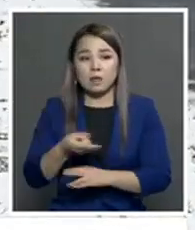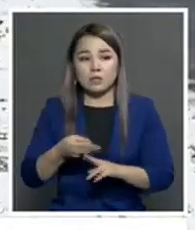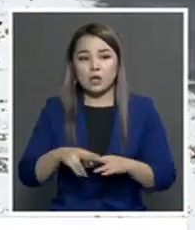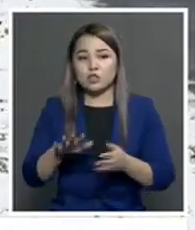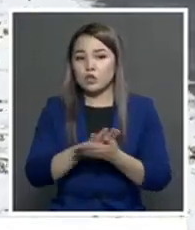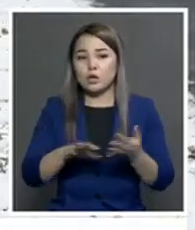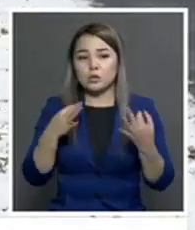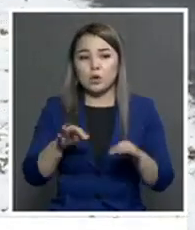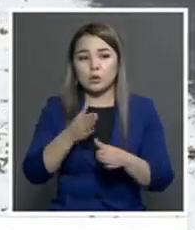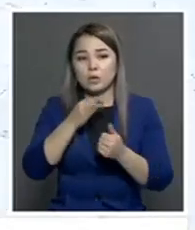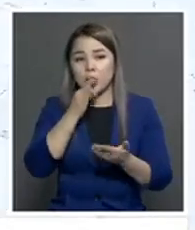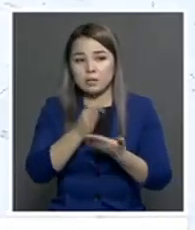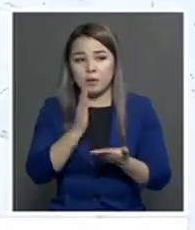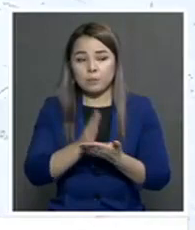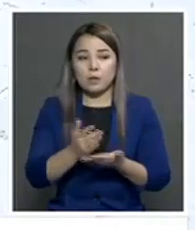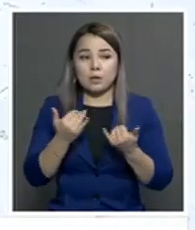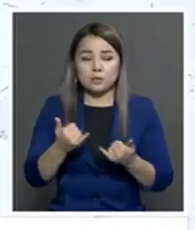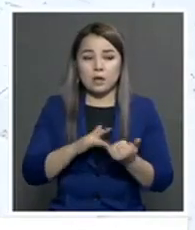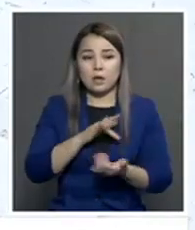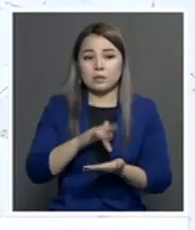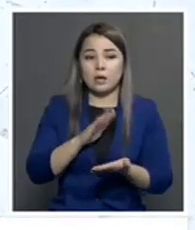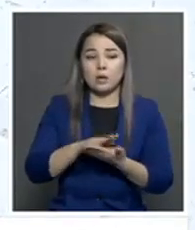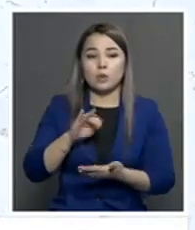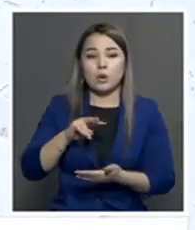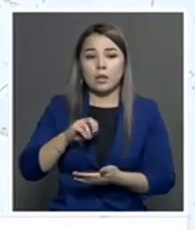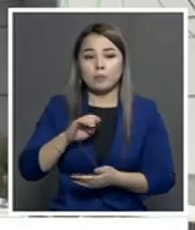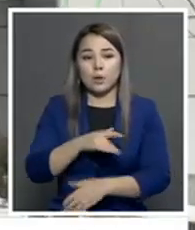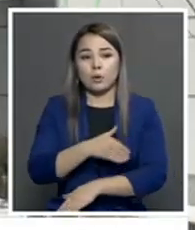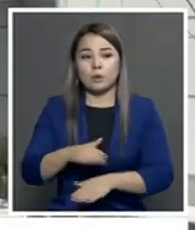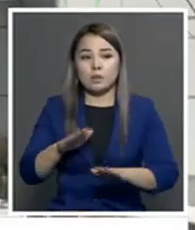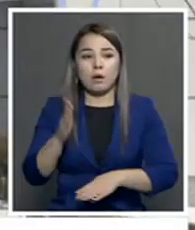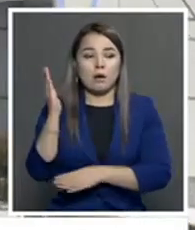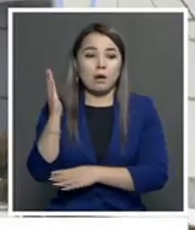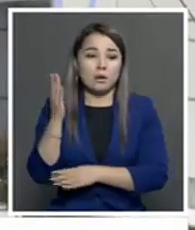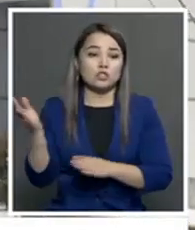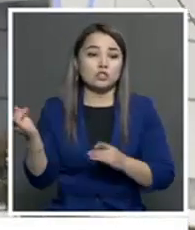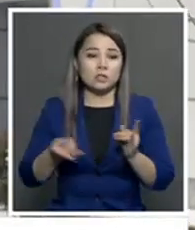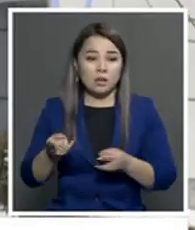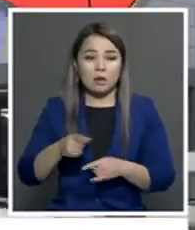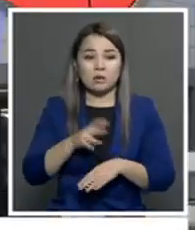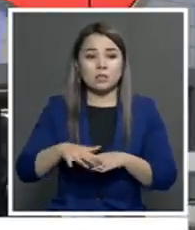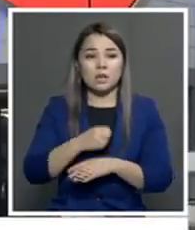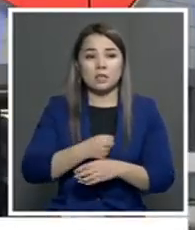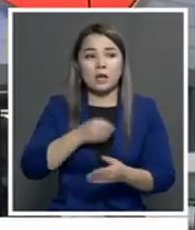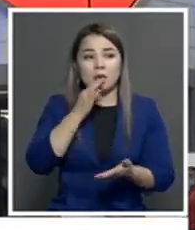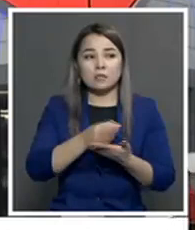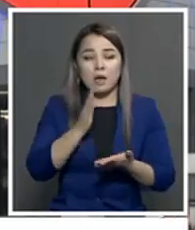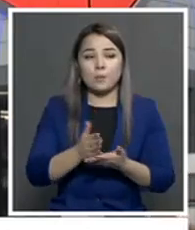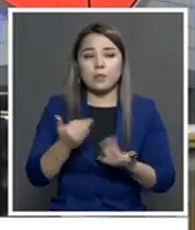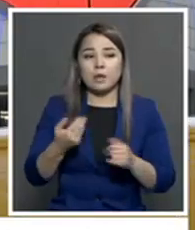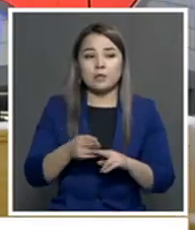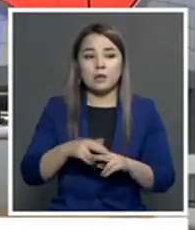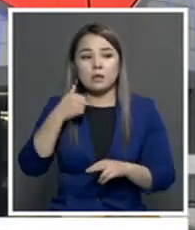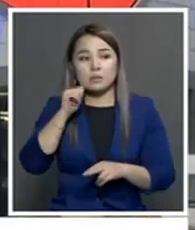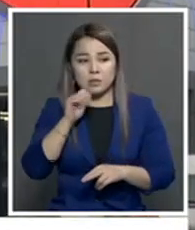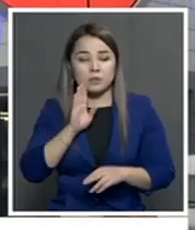рұқсат берілмеген айтып отыр. Айта кетейік, шаһардағы Төлеби көшесі бойындағы ағаштардың кесілгеніне тұрғындар наразылығын білдірген еді. Олар кеше